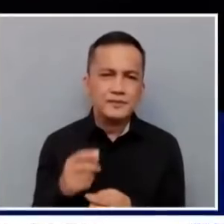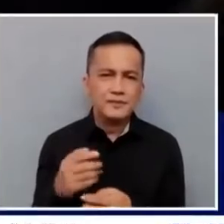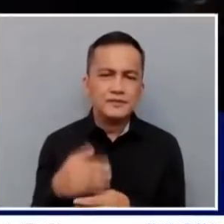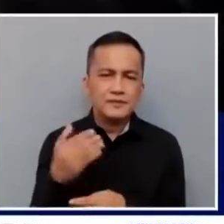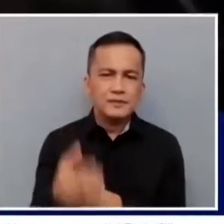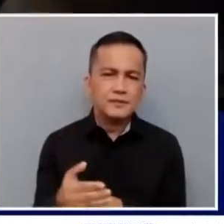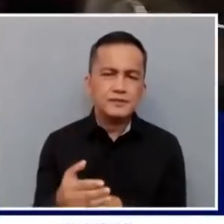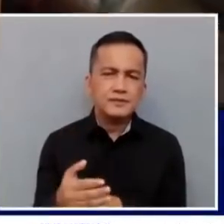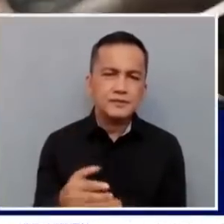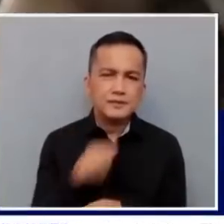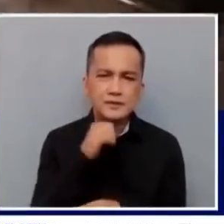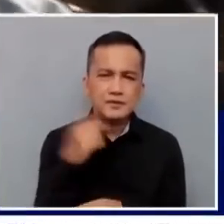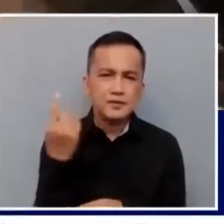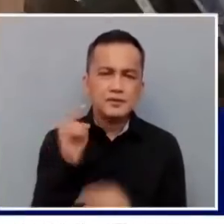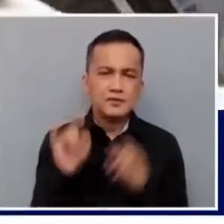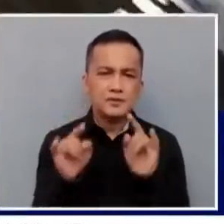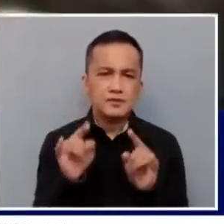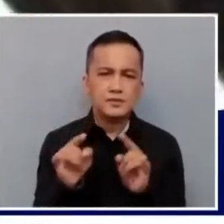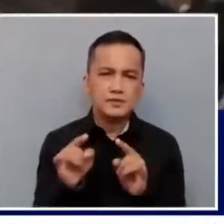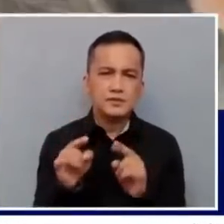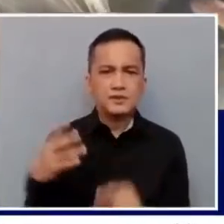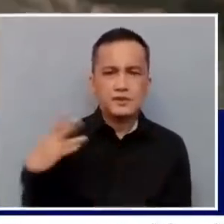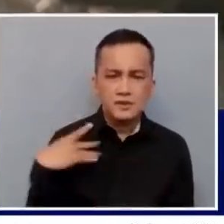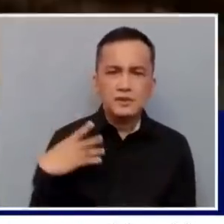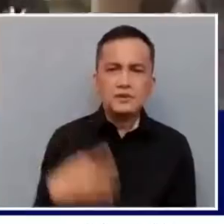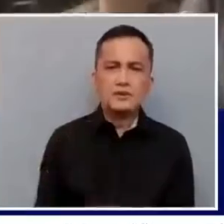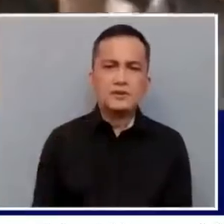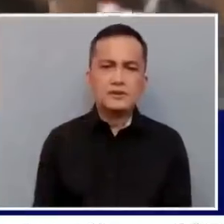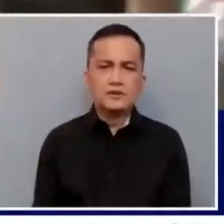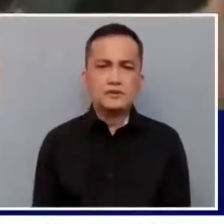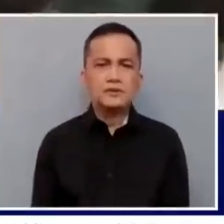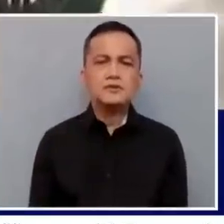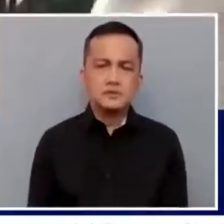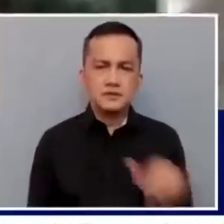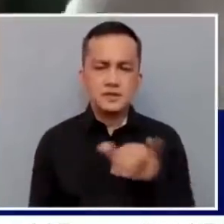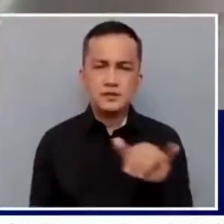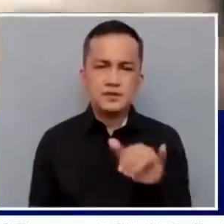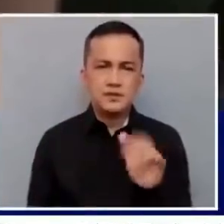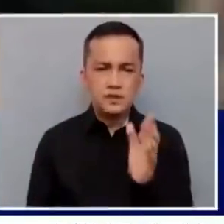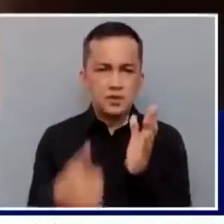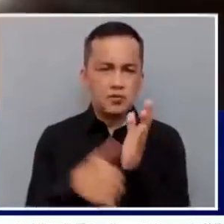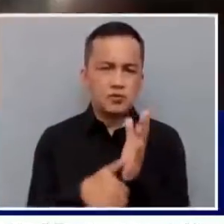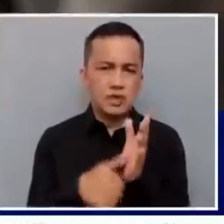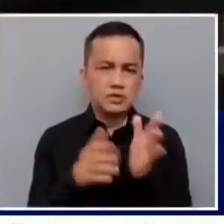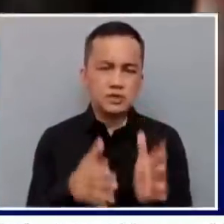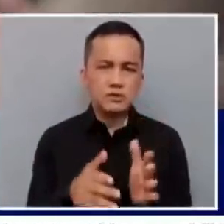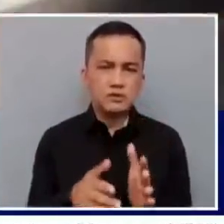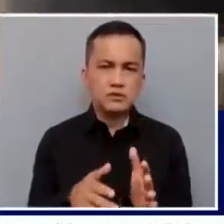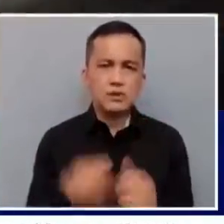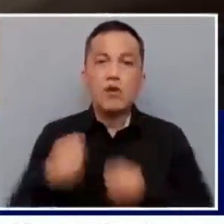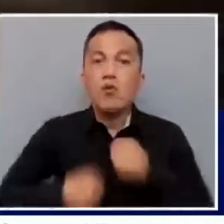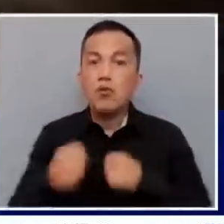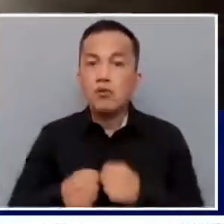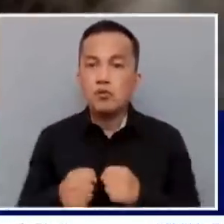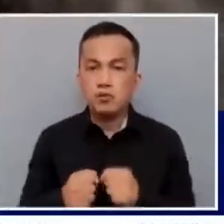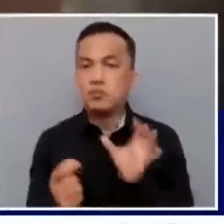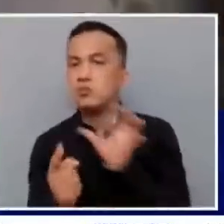mga media kasi din yung nalabang sa kanya. Yung mga botante din, nagtakbuhan dito eh. Gusto makita si Mayor Sara.